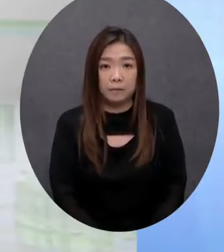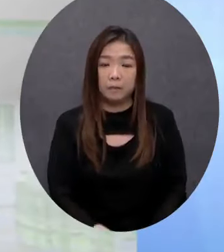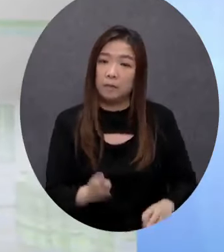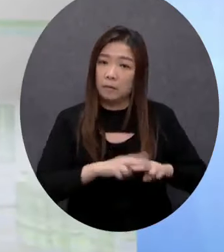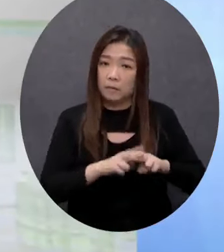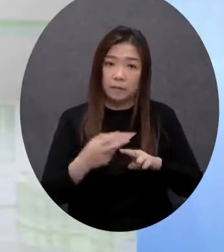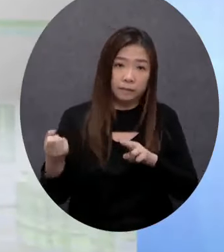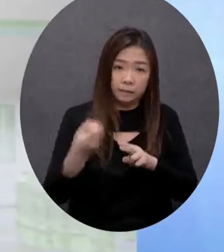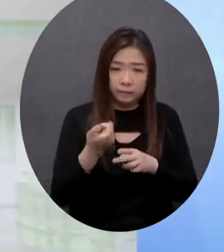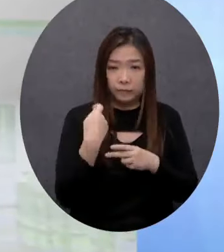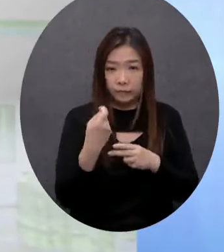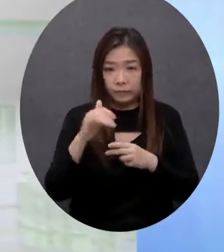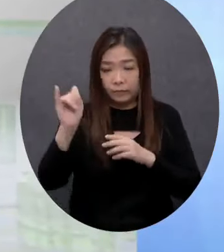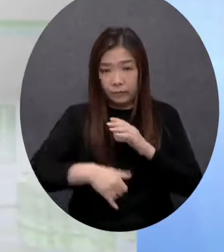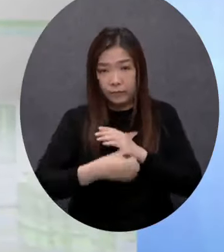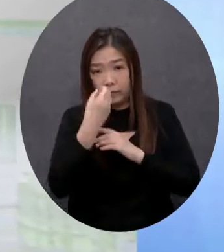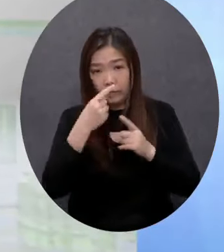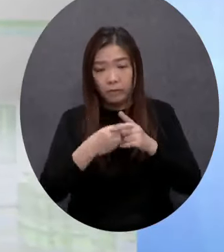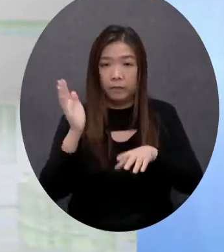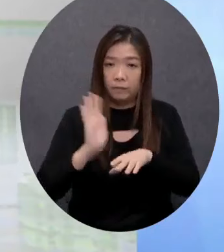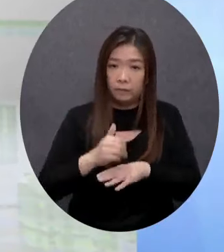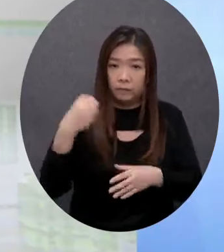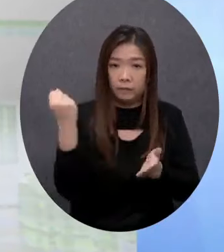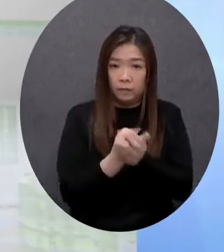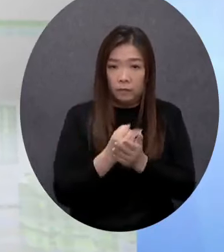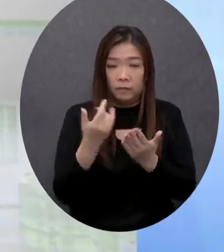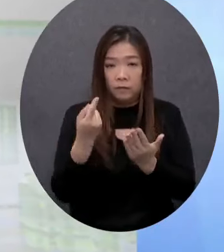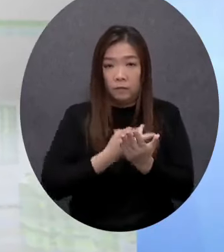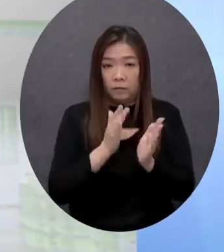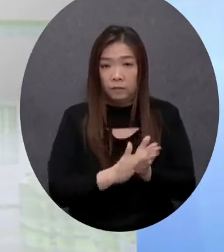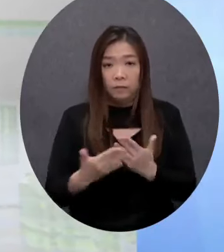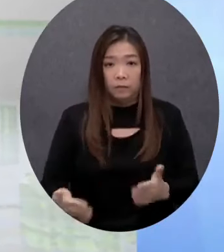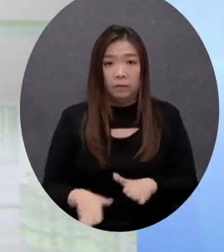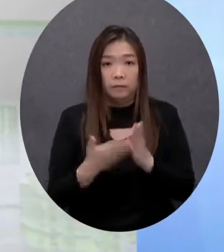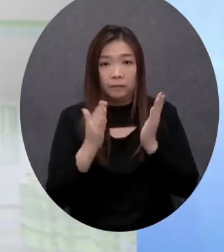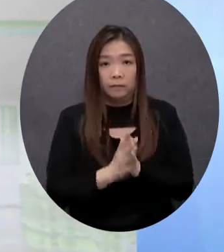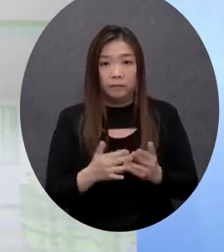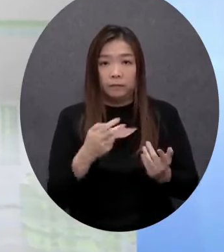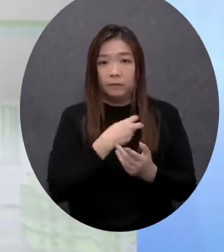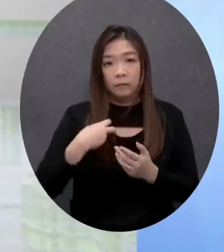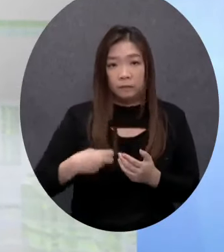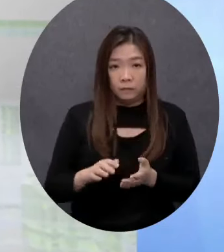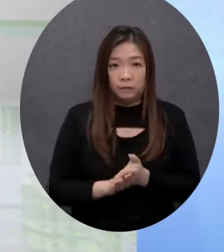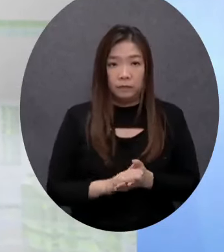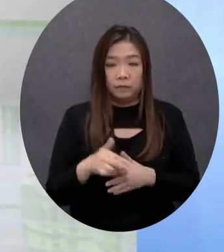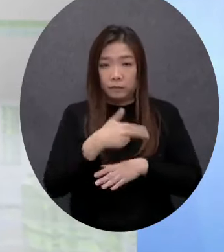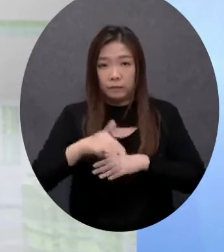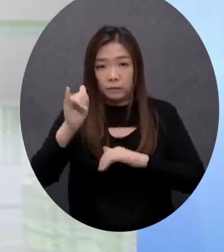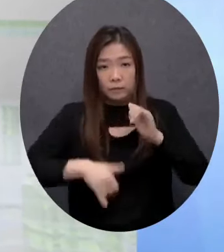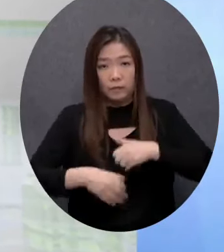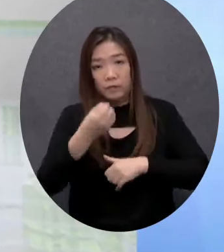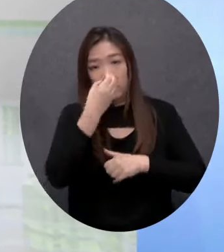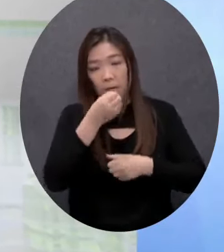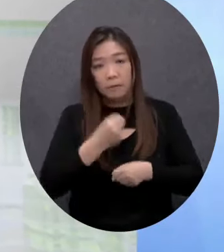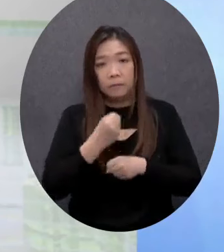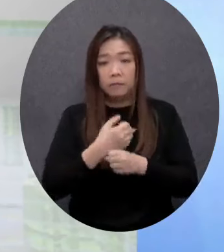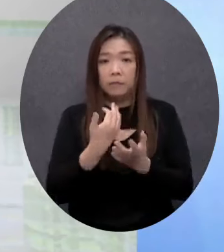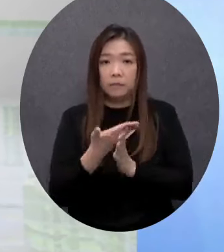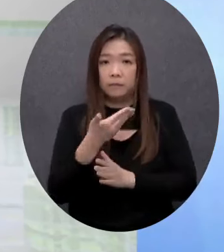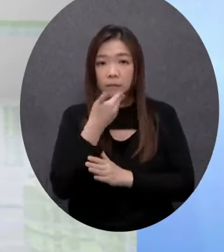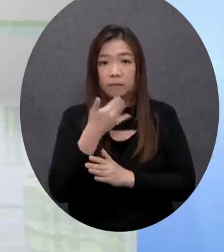進一步便利赴港澳人才簽注措施今日開始實施。在北京，有打算来香港的人早上去